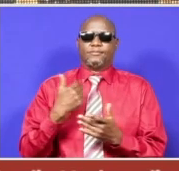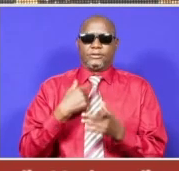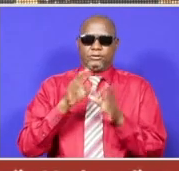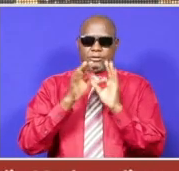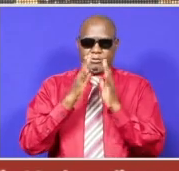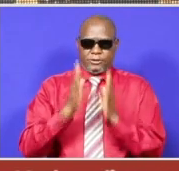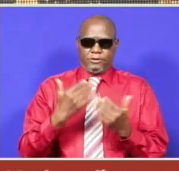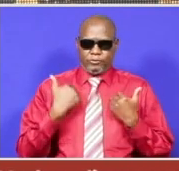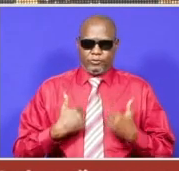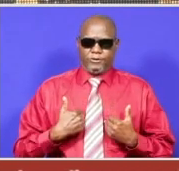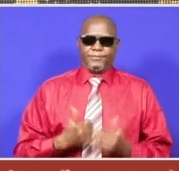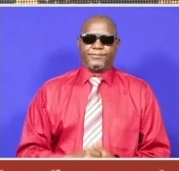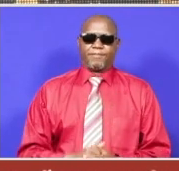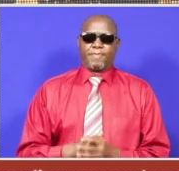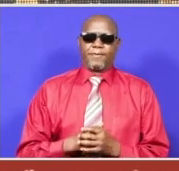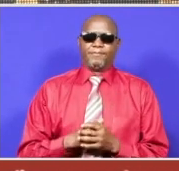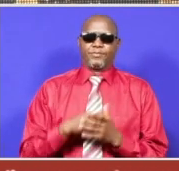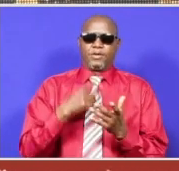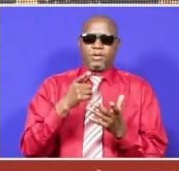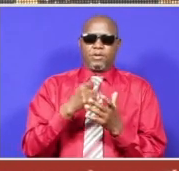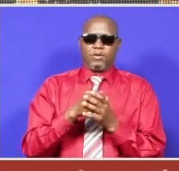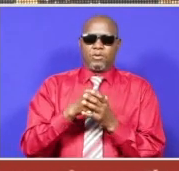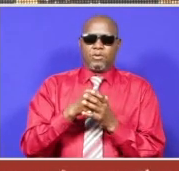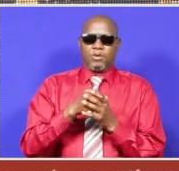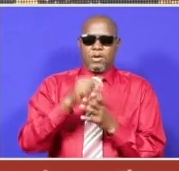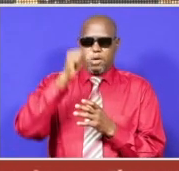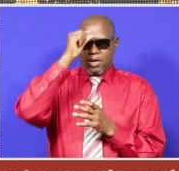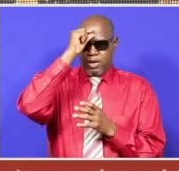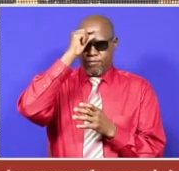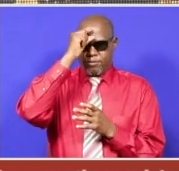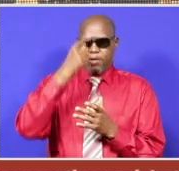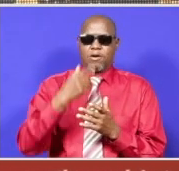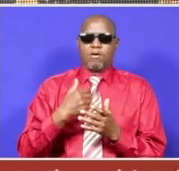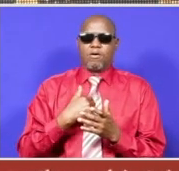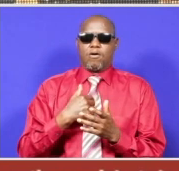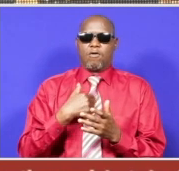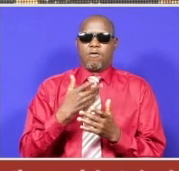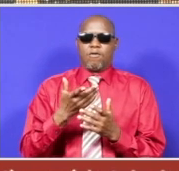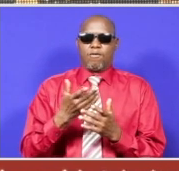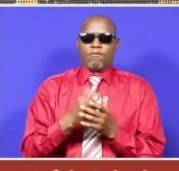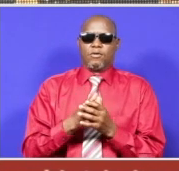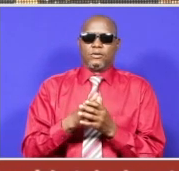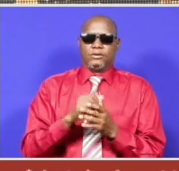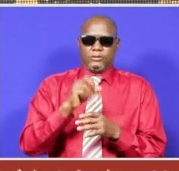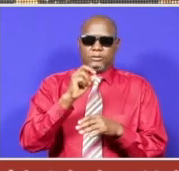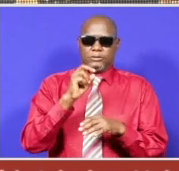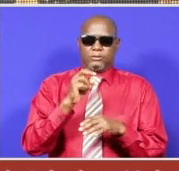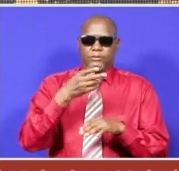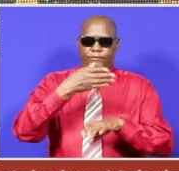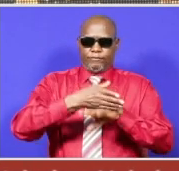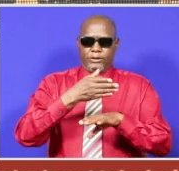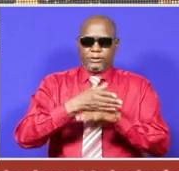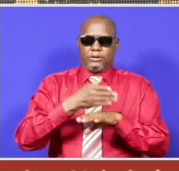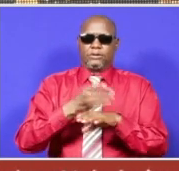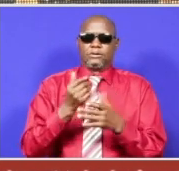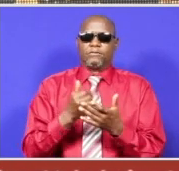Moja kwa moja tukianza ni kuwa serikali imesitisha uuzaji wa pombe ya kizazi cha pili maarufu second generation kwa ajili ya ukaguzi upya